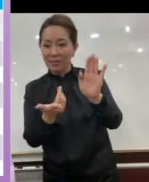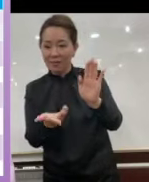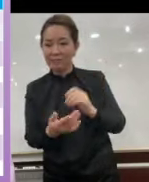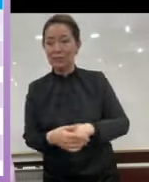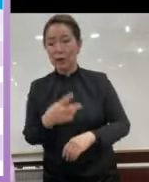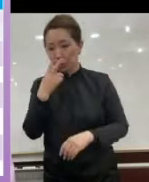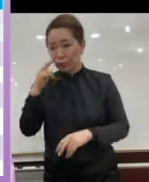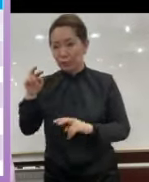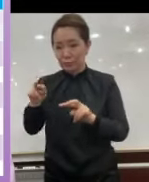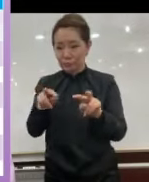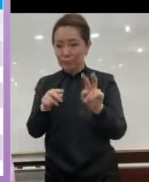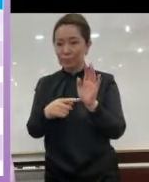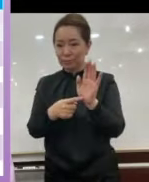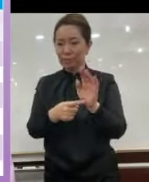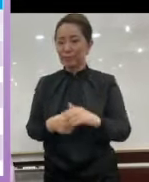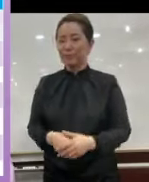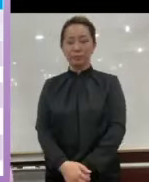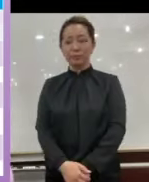Та бүхэнд одоо энэ дээр.